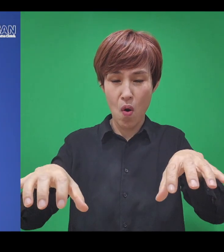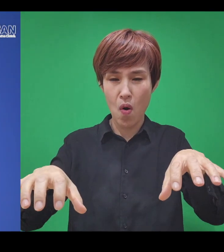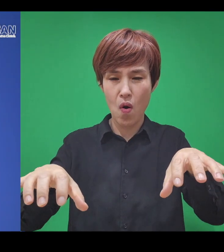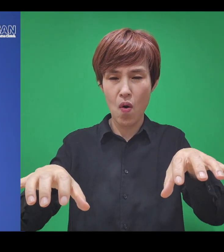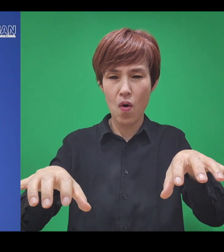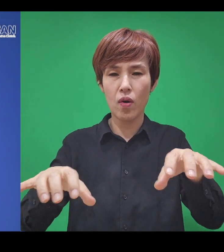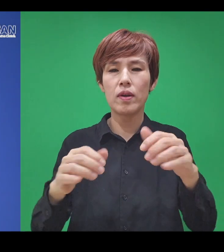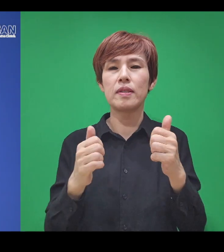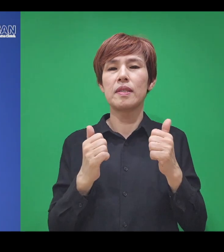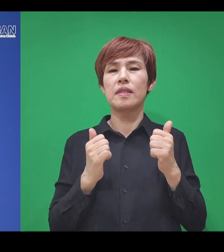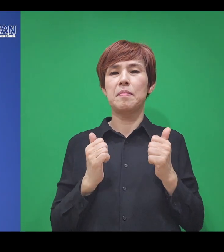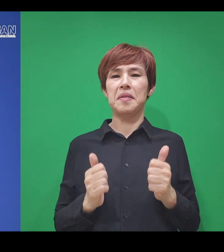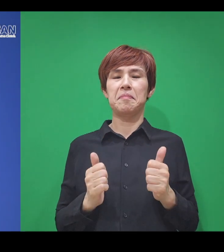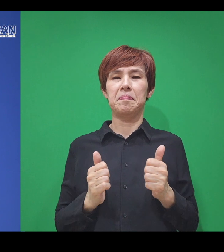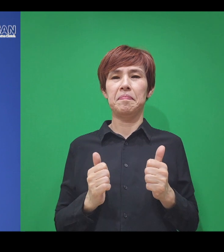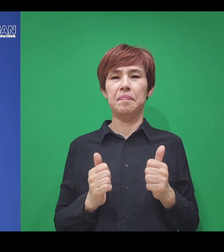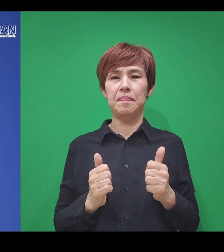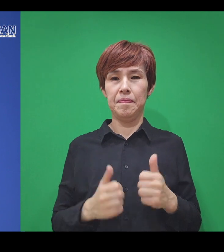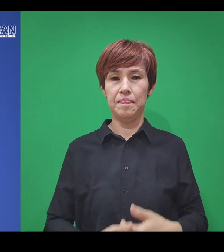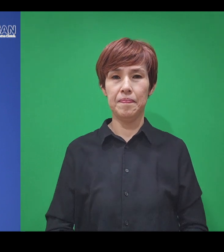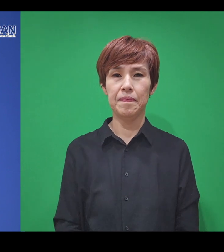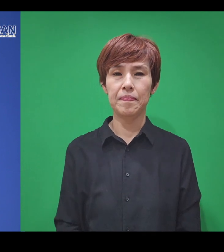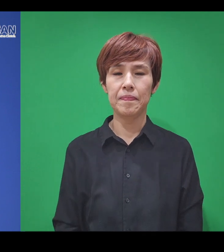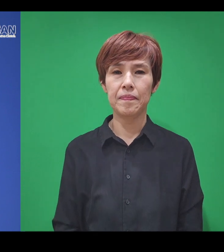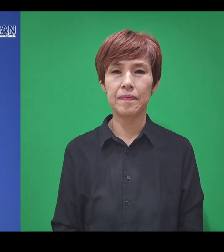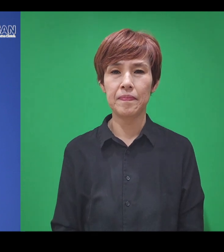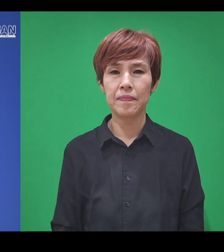교활했고 두려웠던 그 사람에게